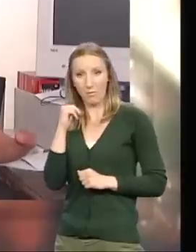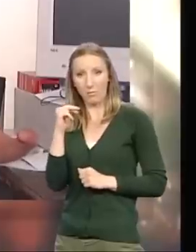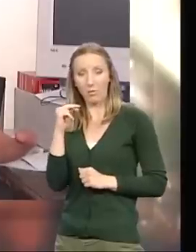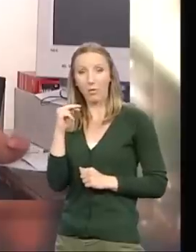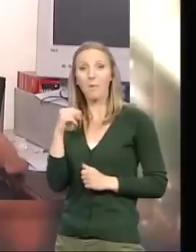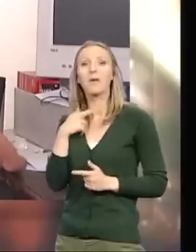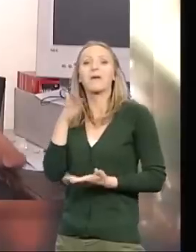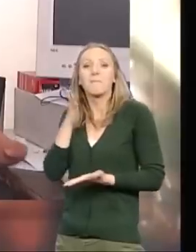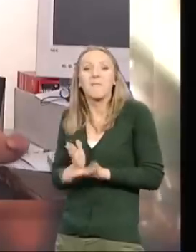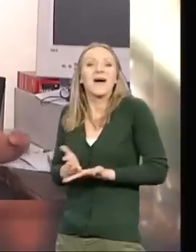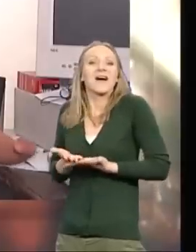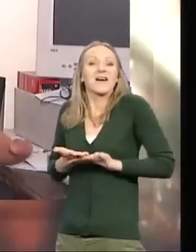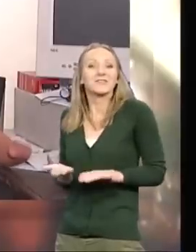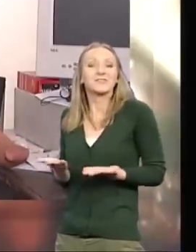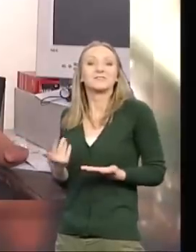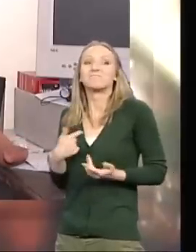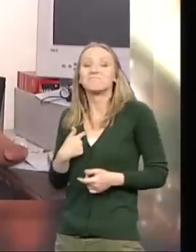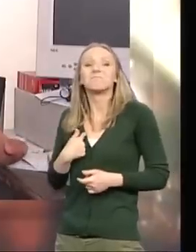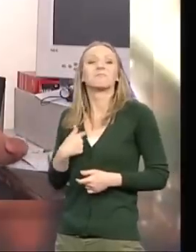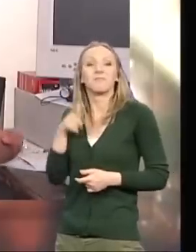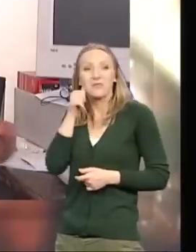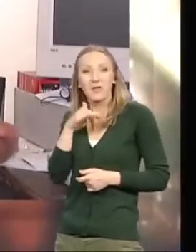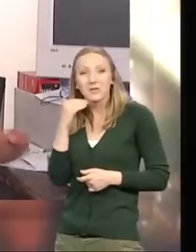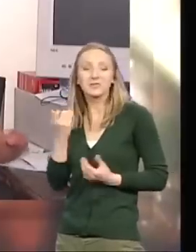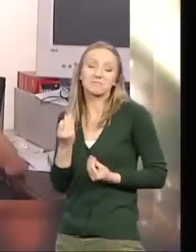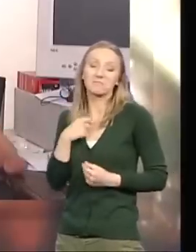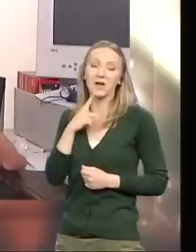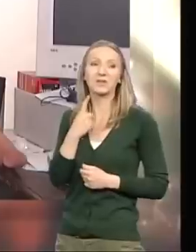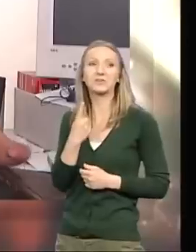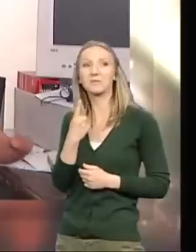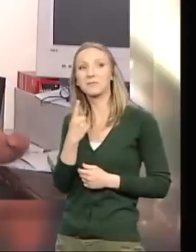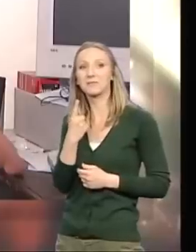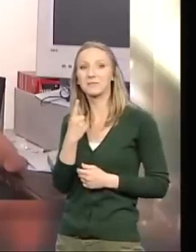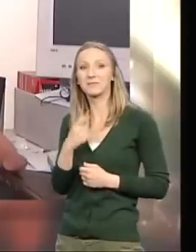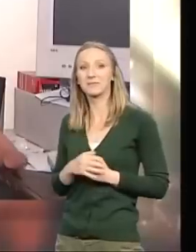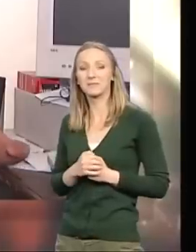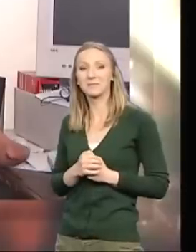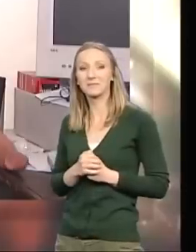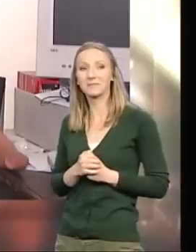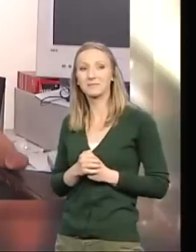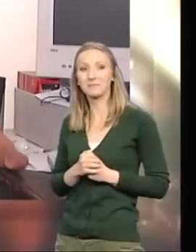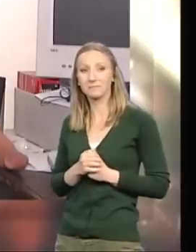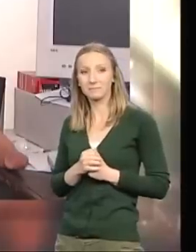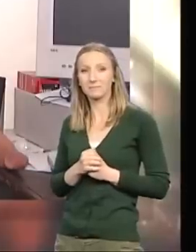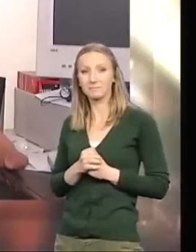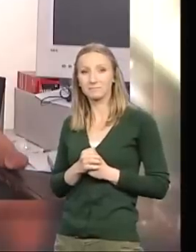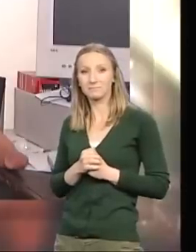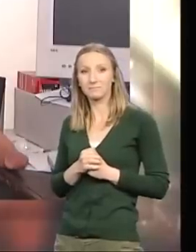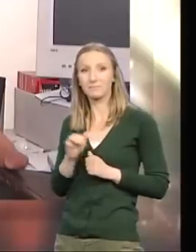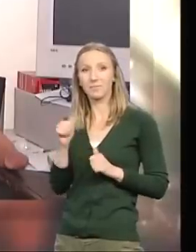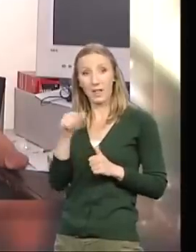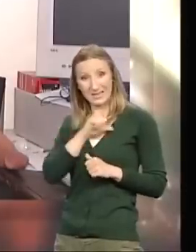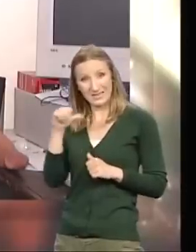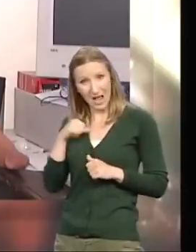baš onako i uvoj dosta i što kaže... Da li sad povijeno pomoći u